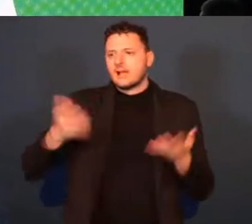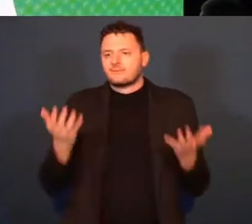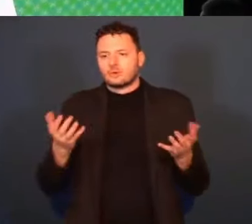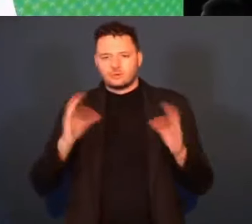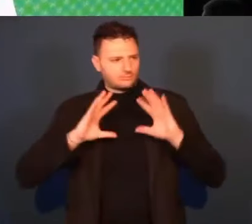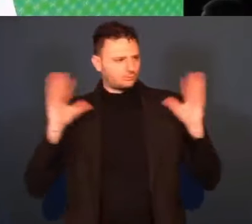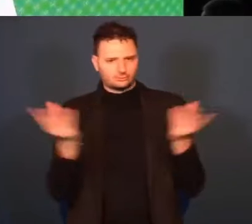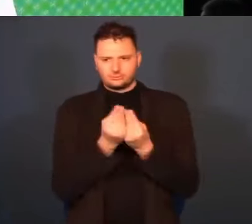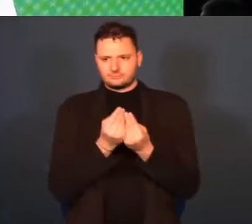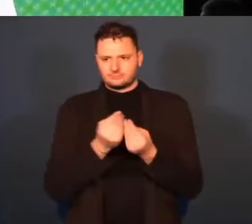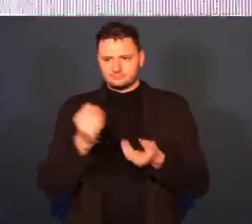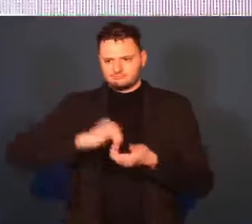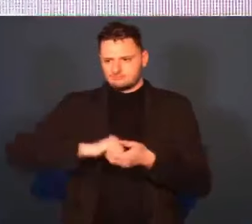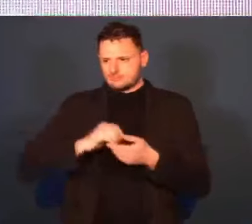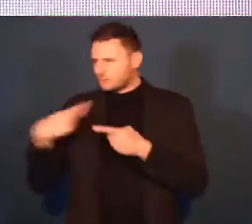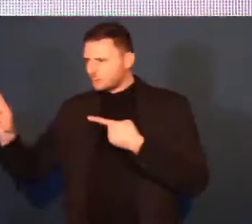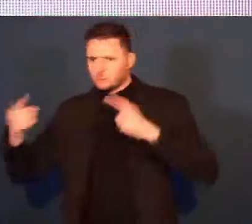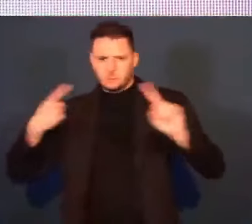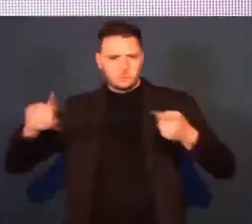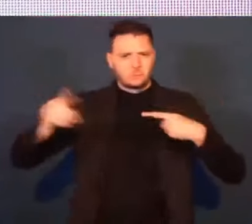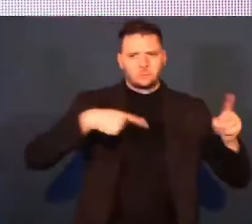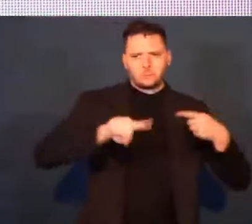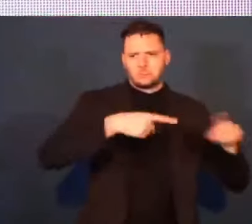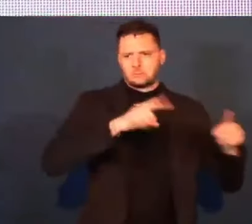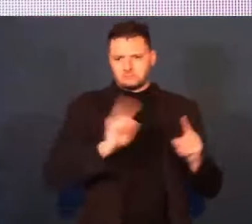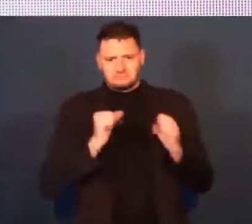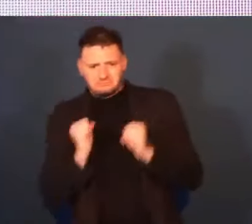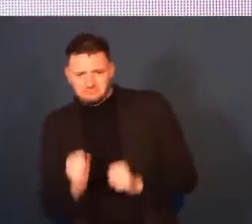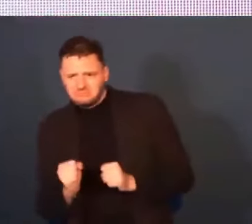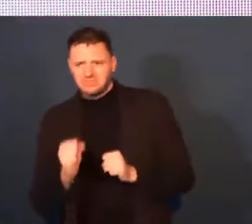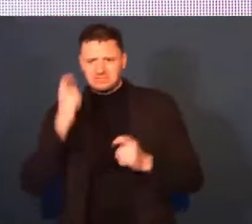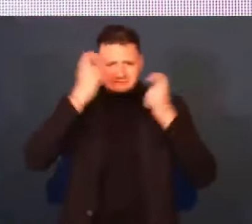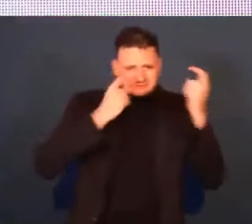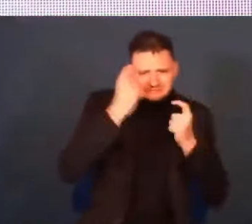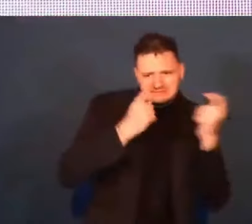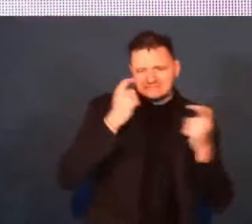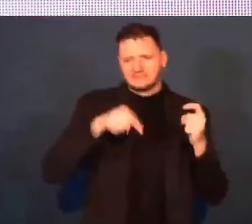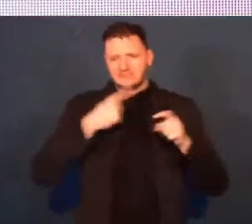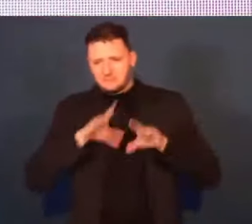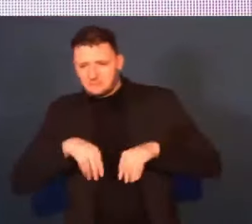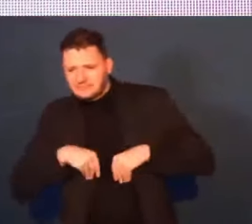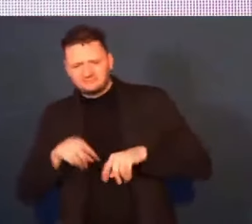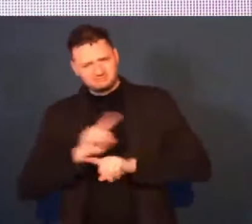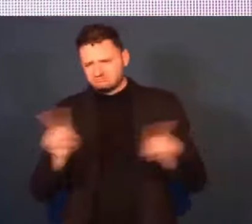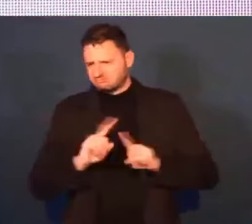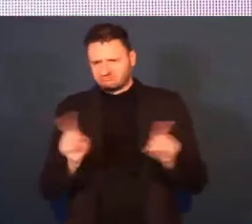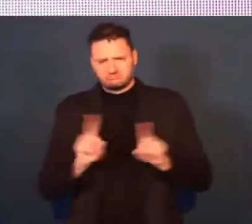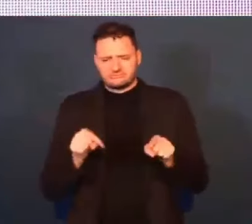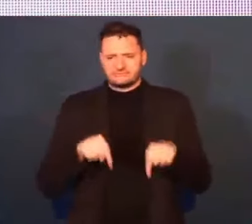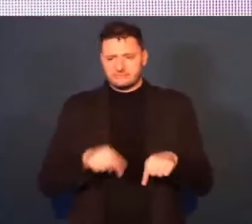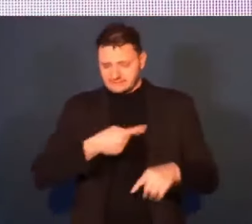Различни, непримирими, нетърпими едни към други. Всички заедно в това нещо, което е